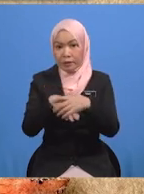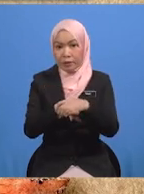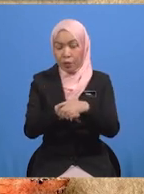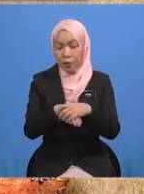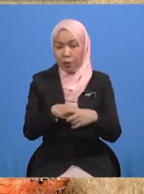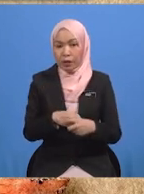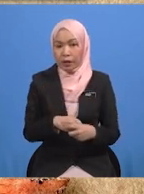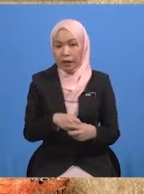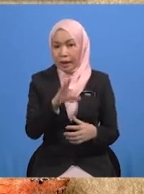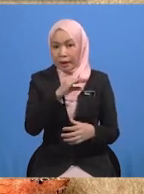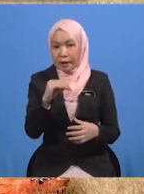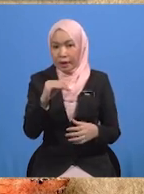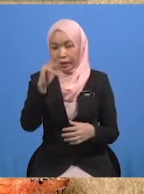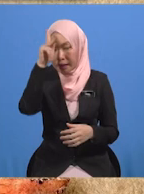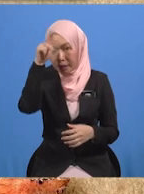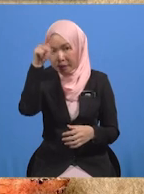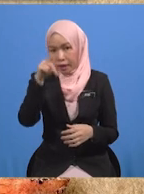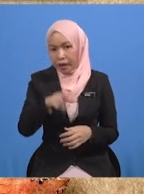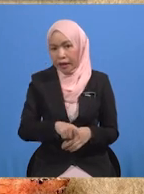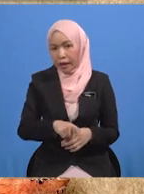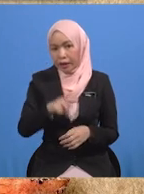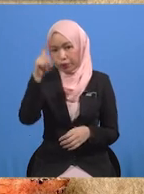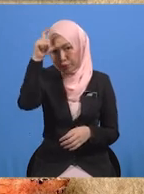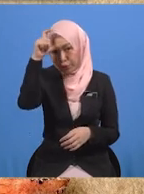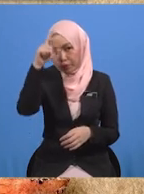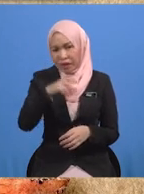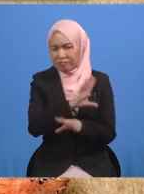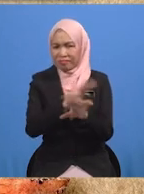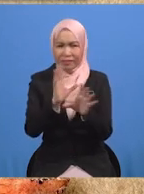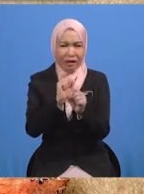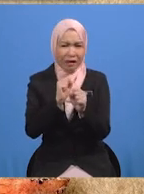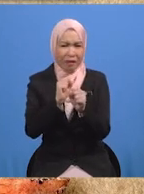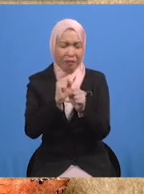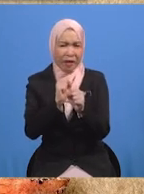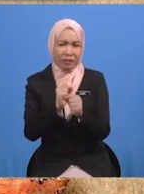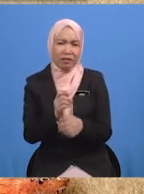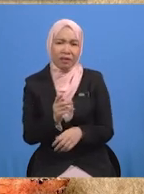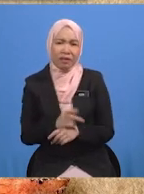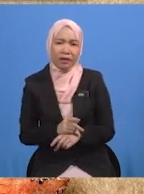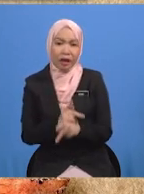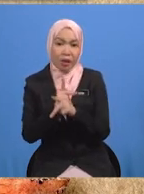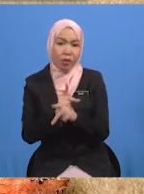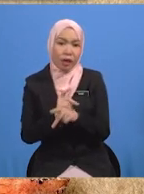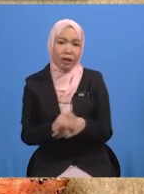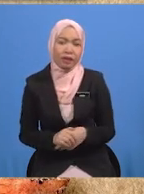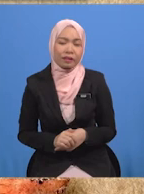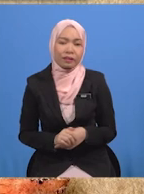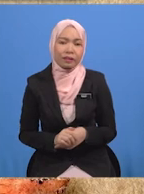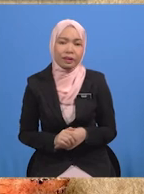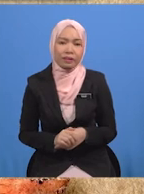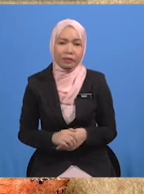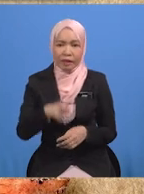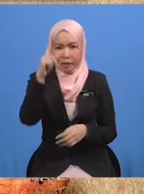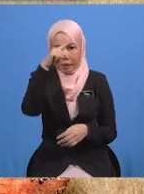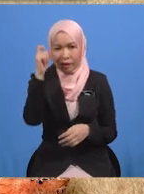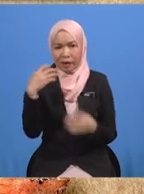pemerintah kerajaan Turki Uthmaniyah tidak dapat mempertahankan kawasan tersebut kerana masalah dalaman.